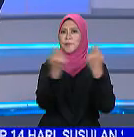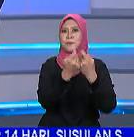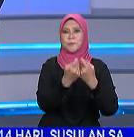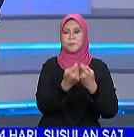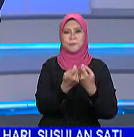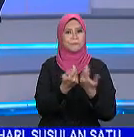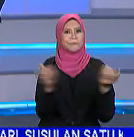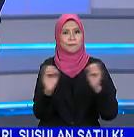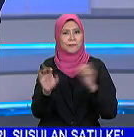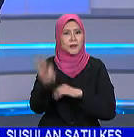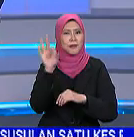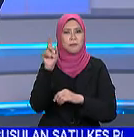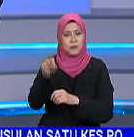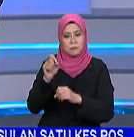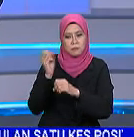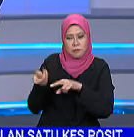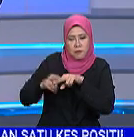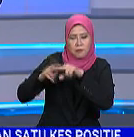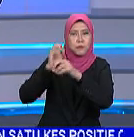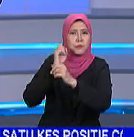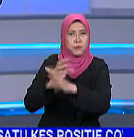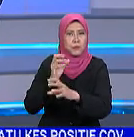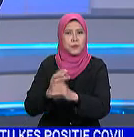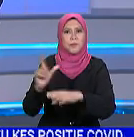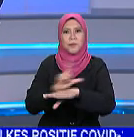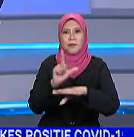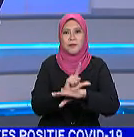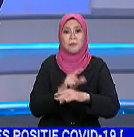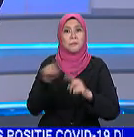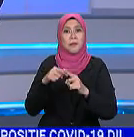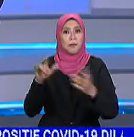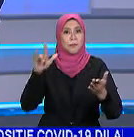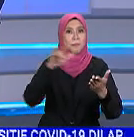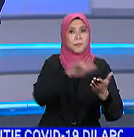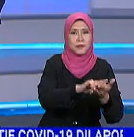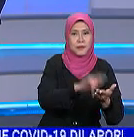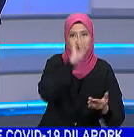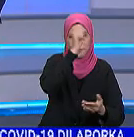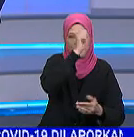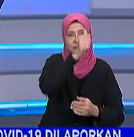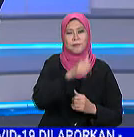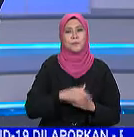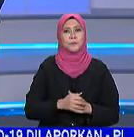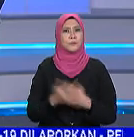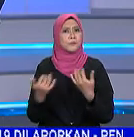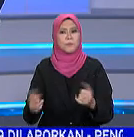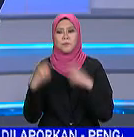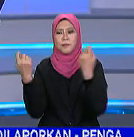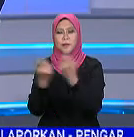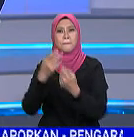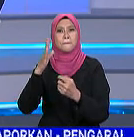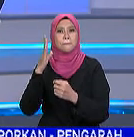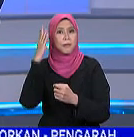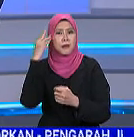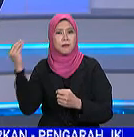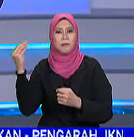selain perlu menggandakan usaha dalam sesi latihan sebaik tiba di India nanti. Tambahnya, buat masa ini, hanya pasukan Belanda